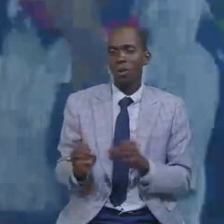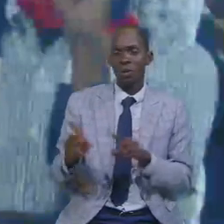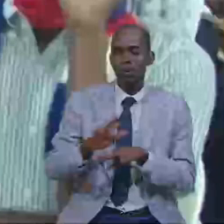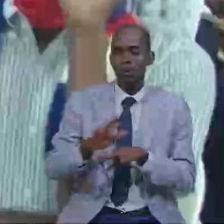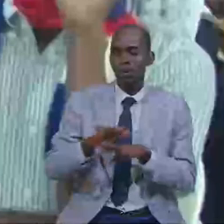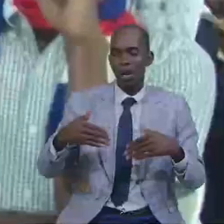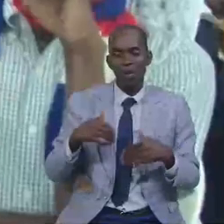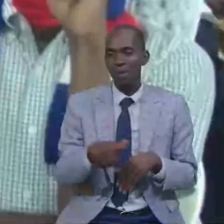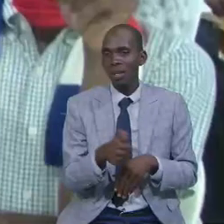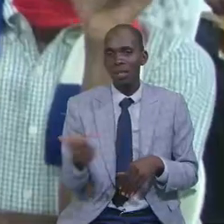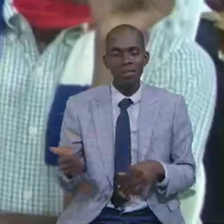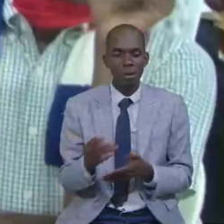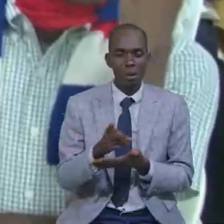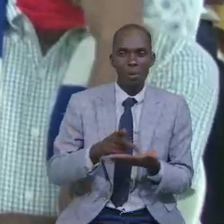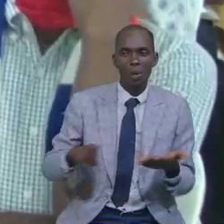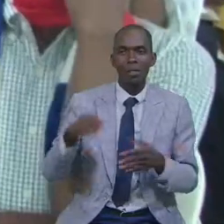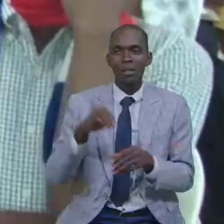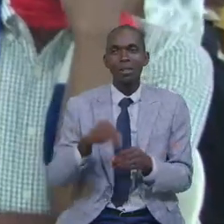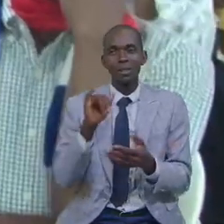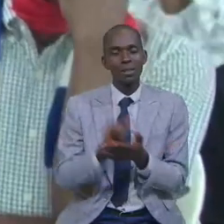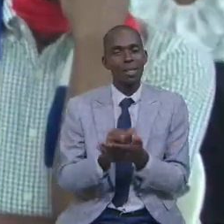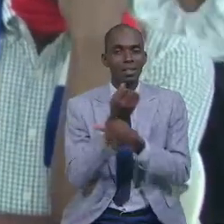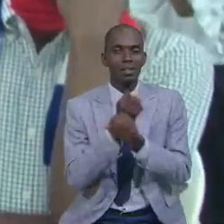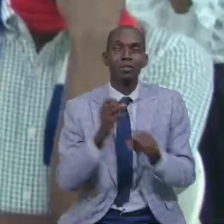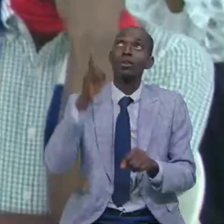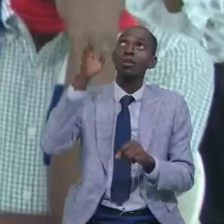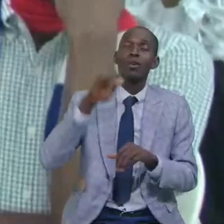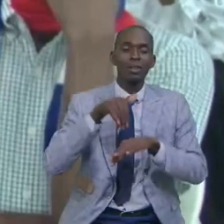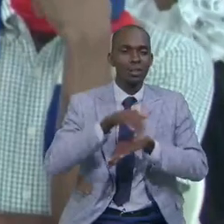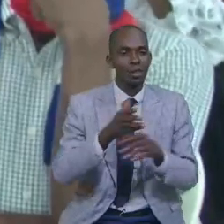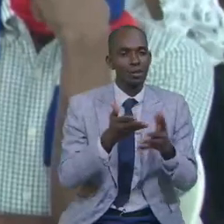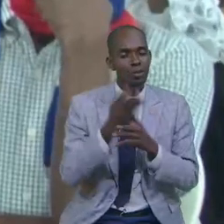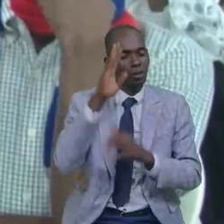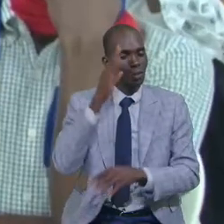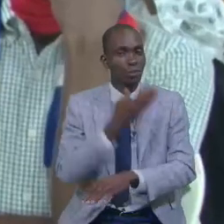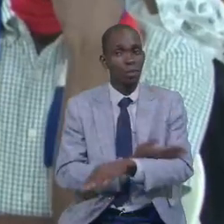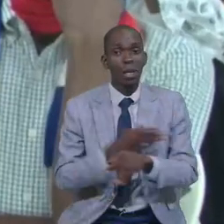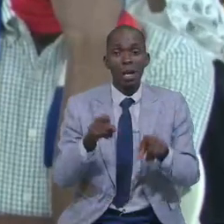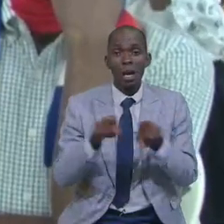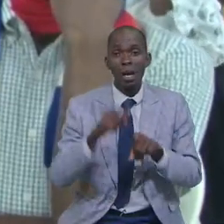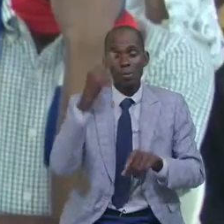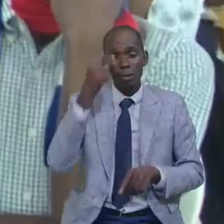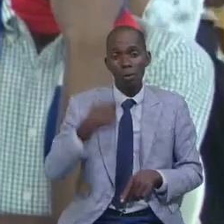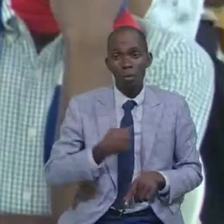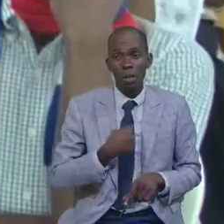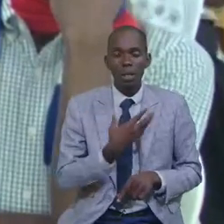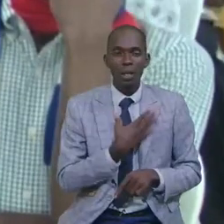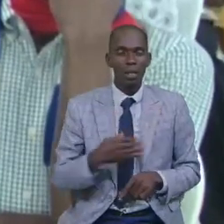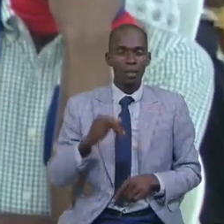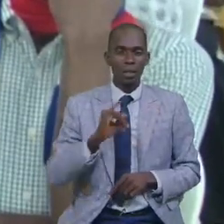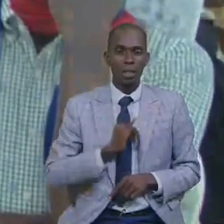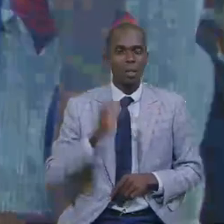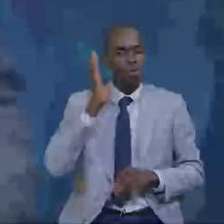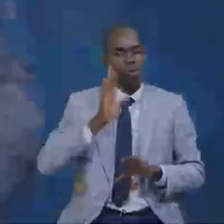aucune part dans le salut mais Dieu le Père a dit adieu le fils demande moi et